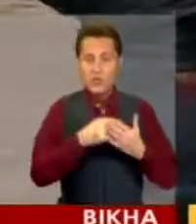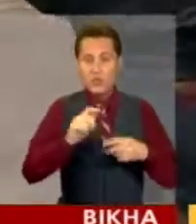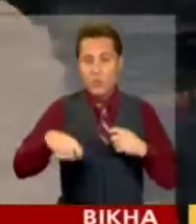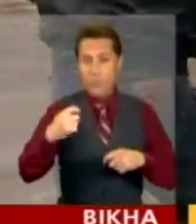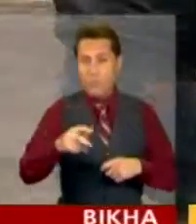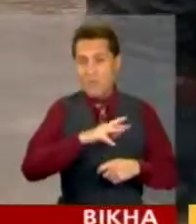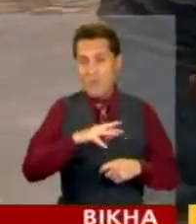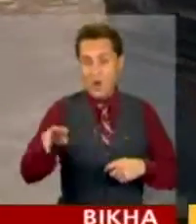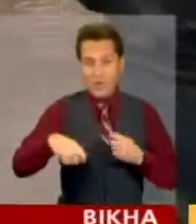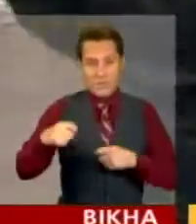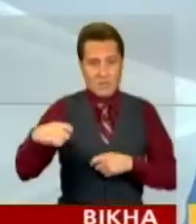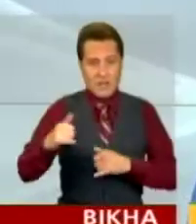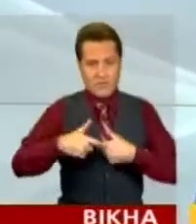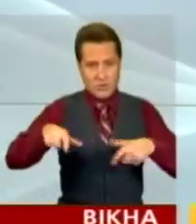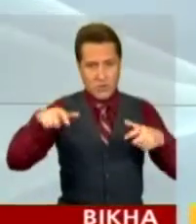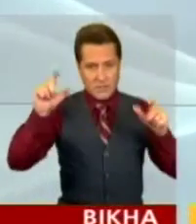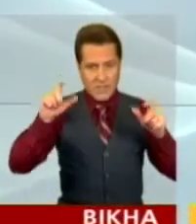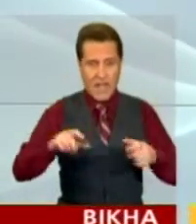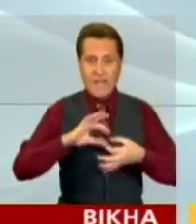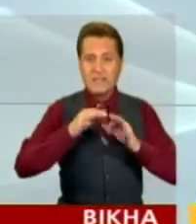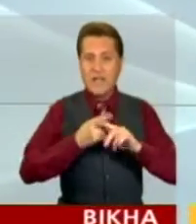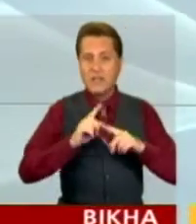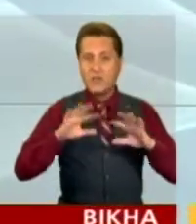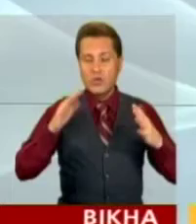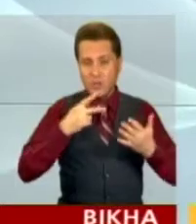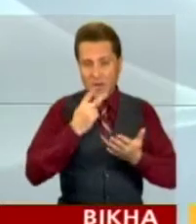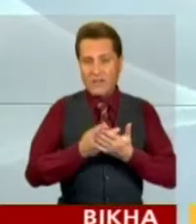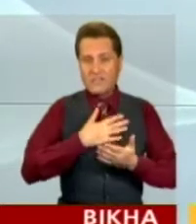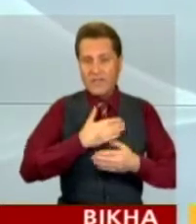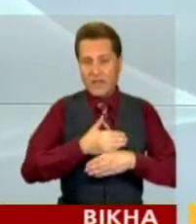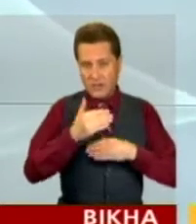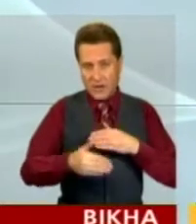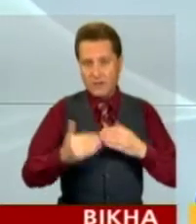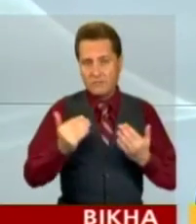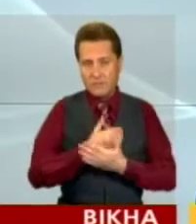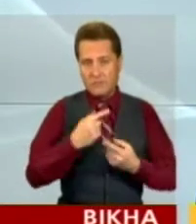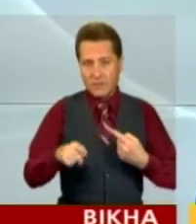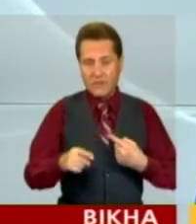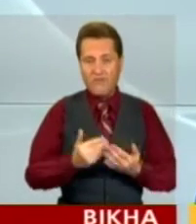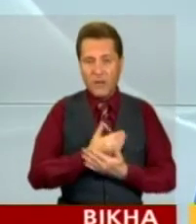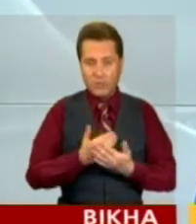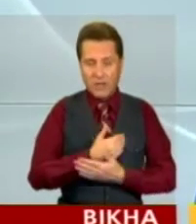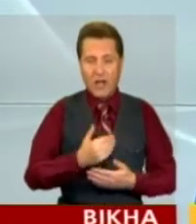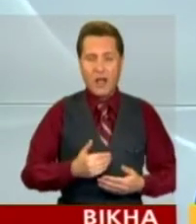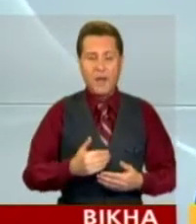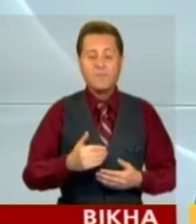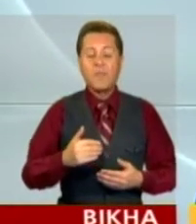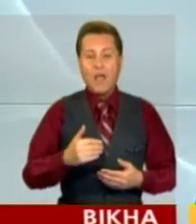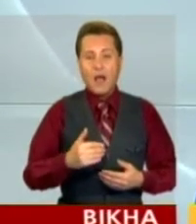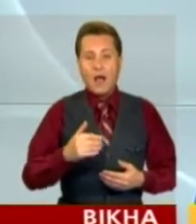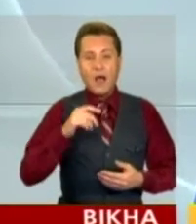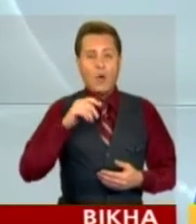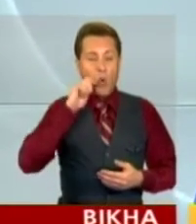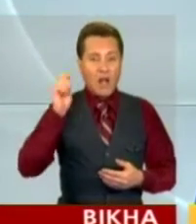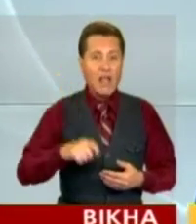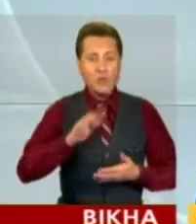збитків щодня зростає. Деталі цієї історії дивіться у вікнах о 22-й. Не тішать своїми прогнозами синоптики.